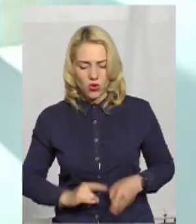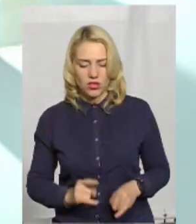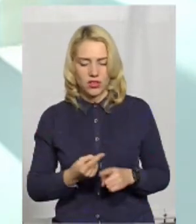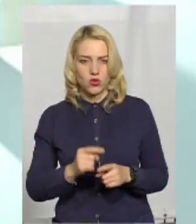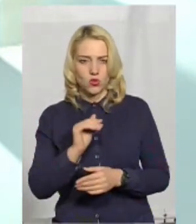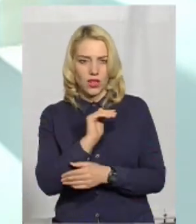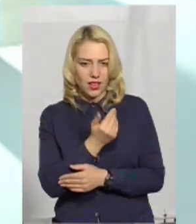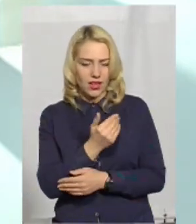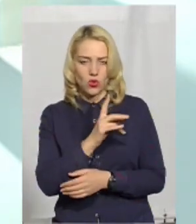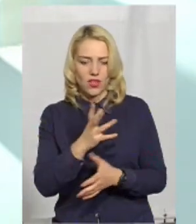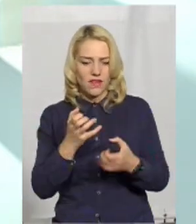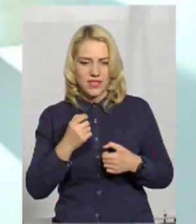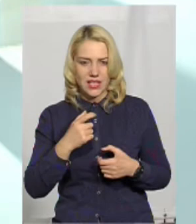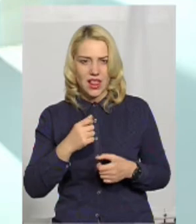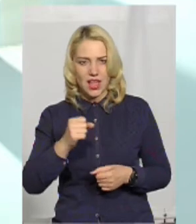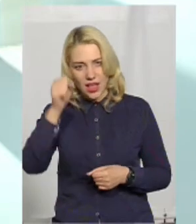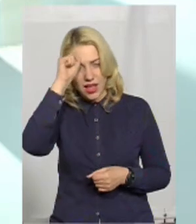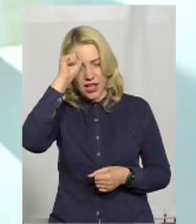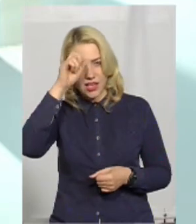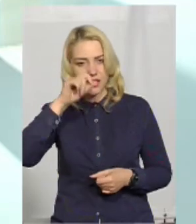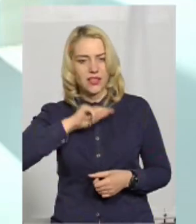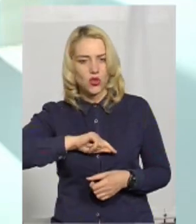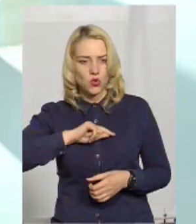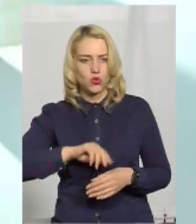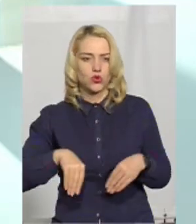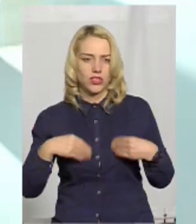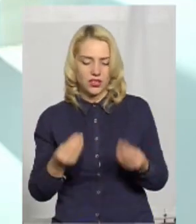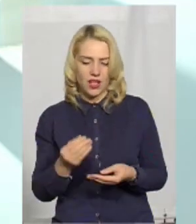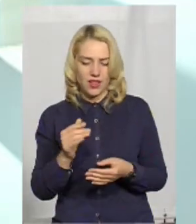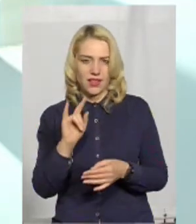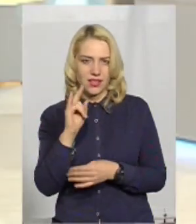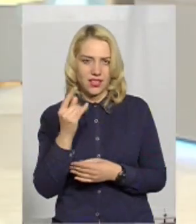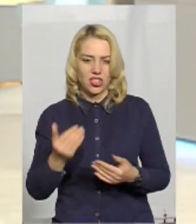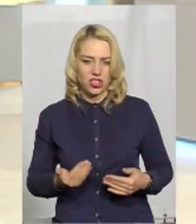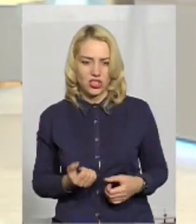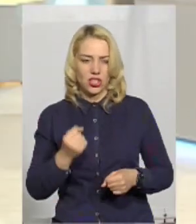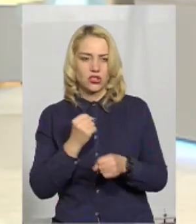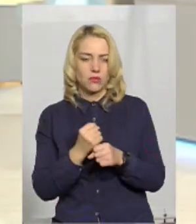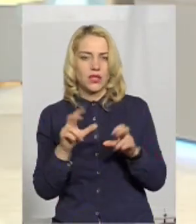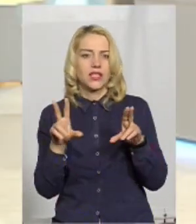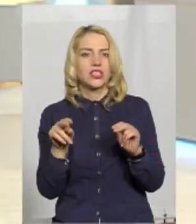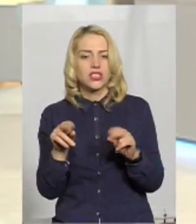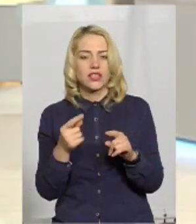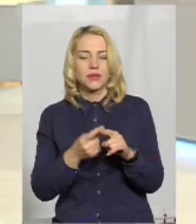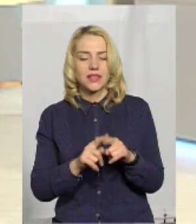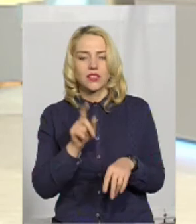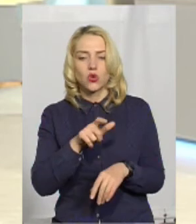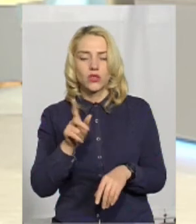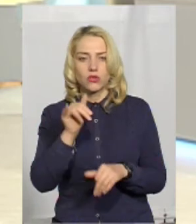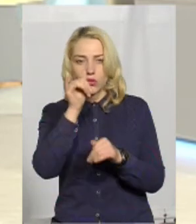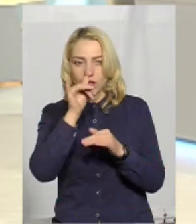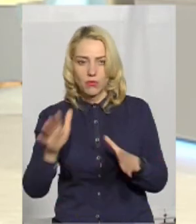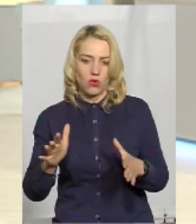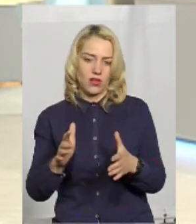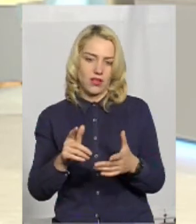все-таки вона не взяла гріху на душу і дала дитині жити. І зробила щасливими тих людей, які не могли